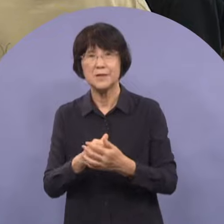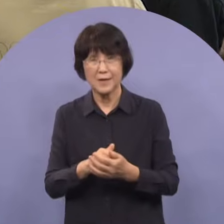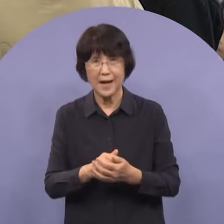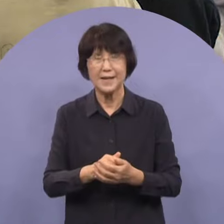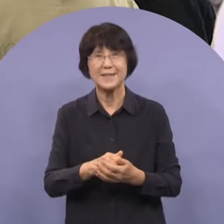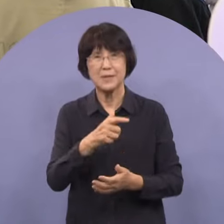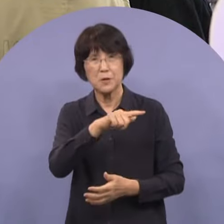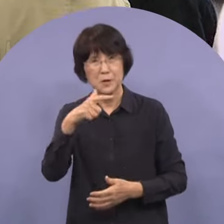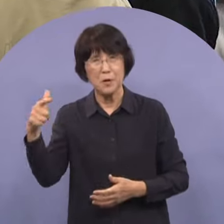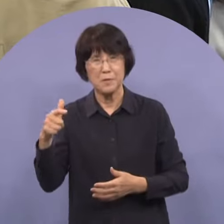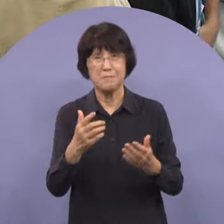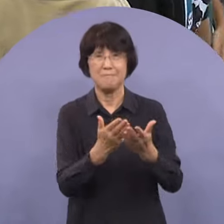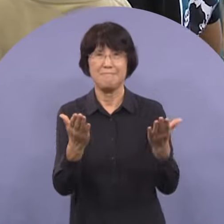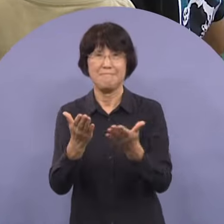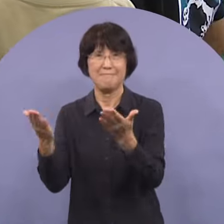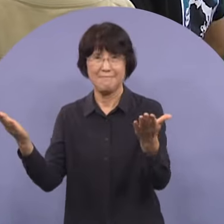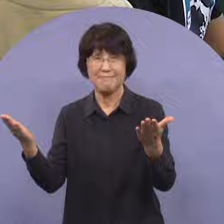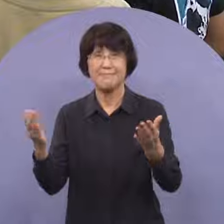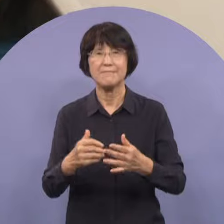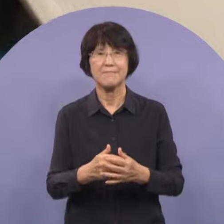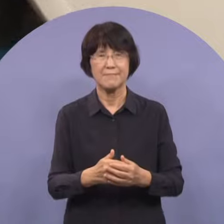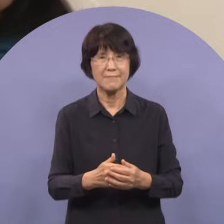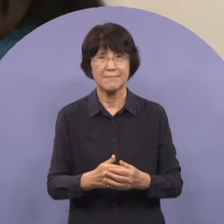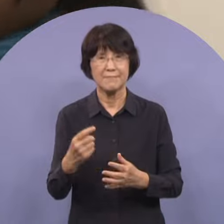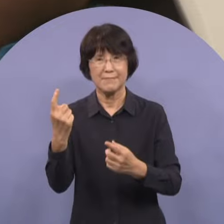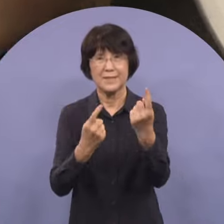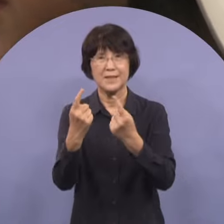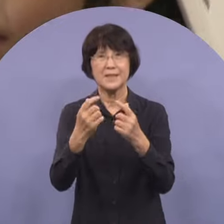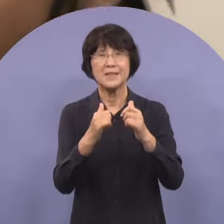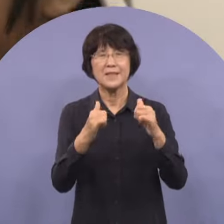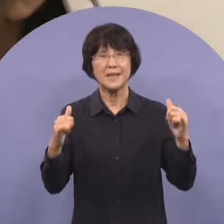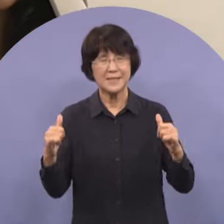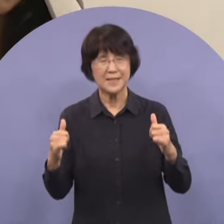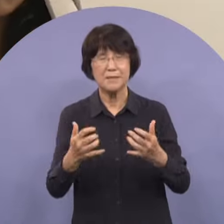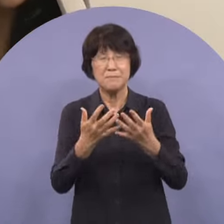などのコーナーが設けられ、訪れた地域住民